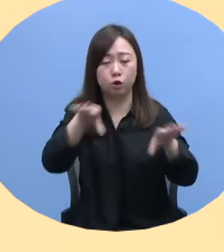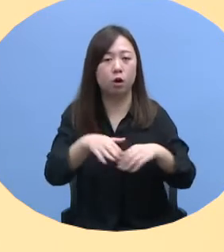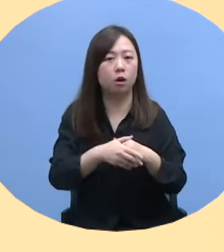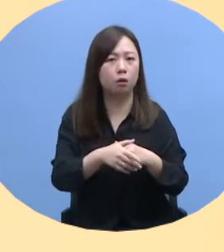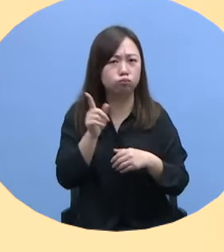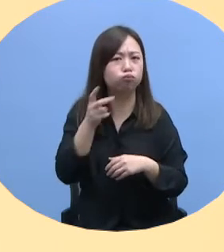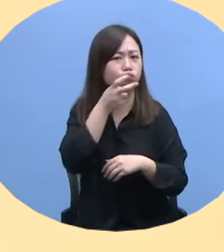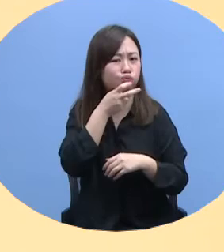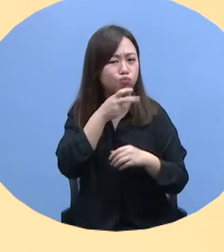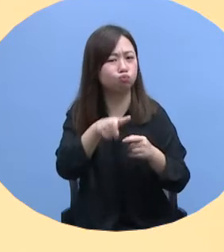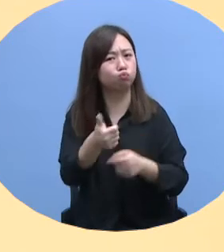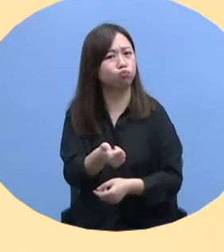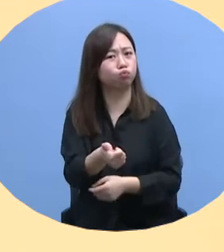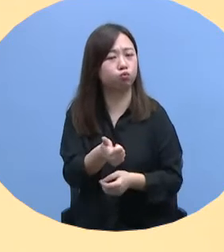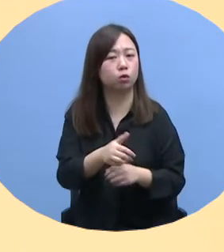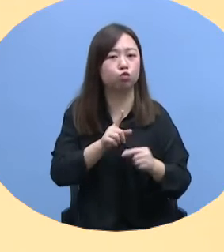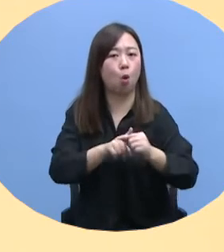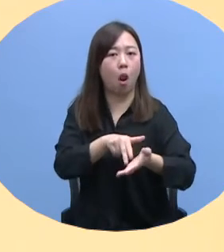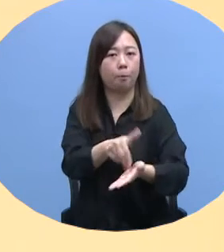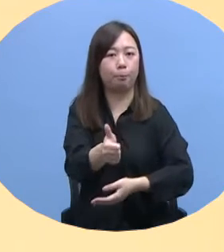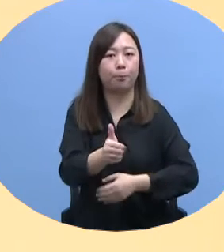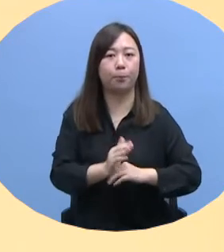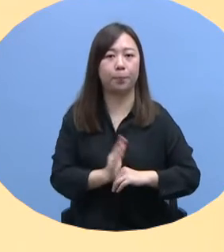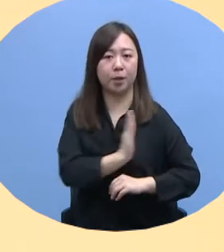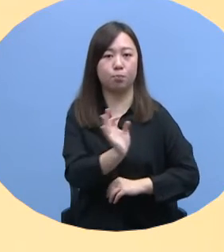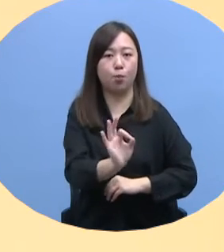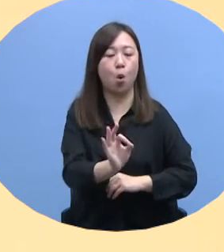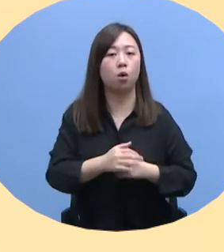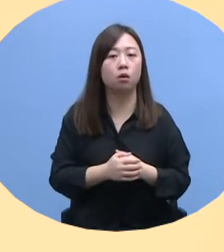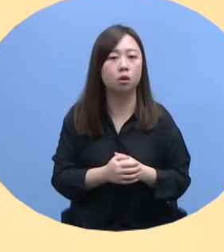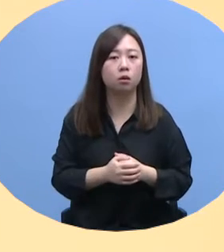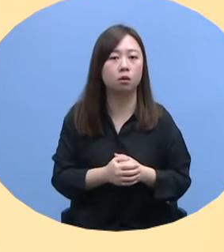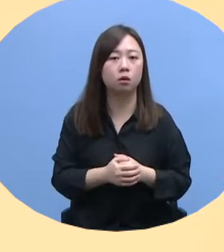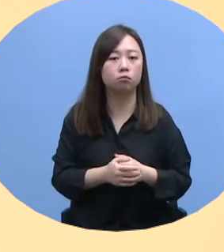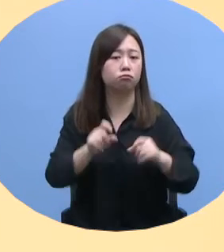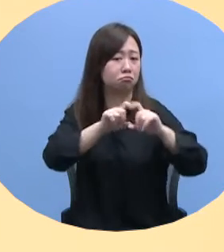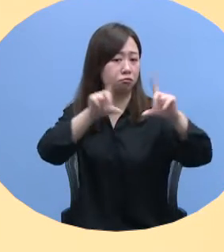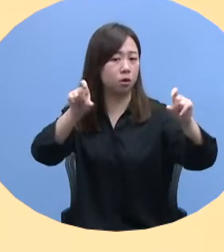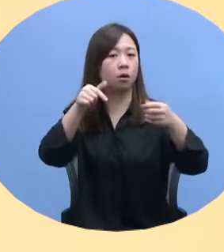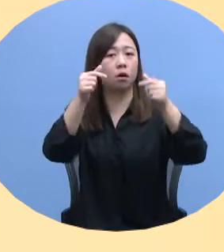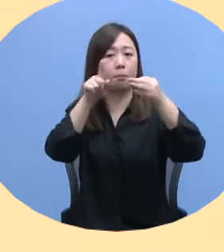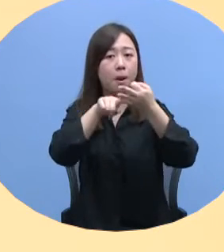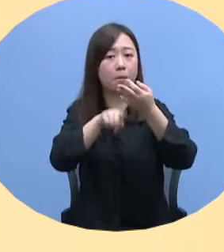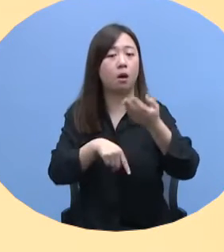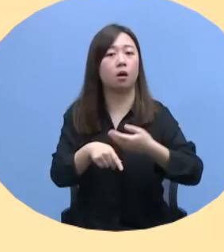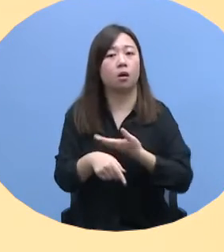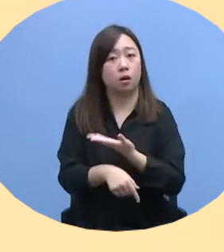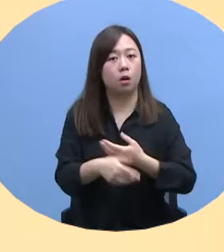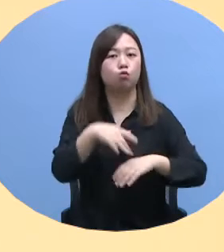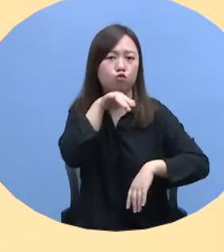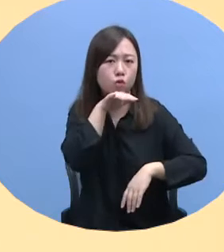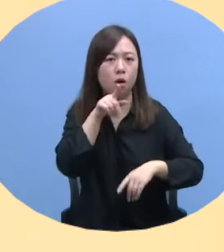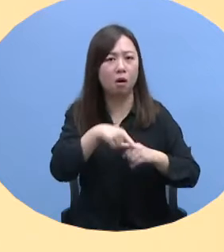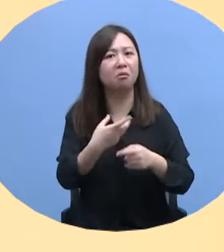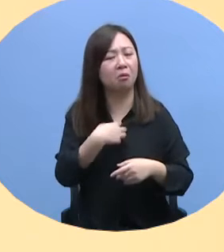中肯。他的講話在你引述那裡是有一個很大的弱，如果有朝一日是這樣的時候我就會這樣，即是